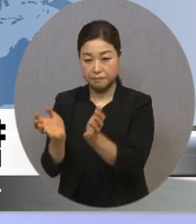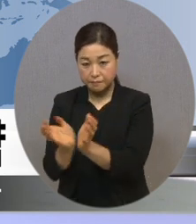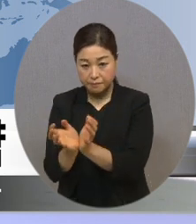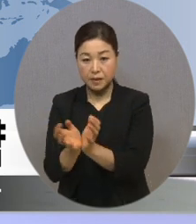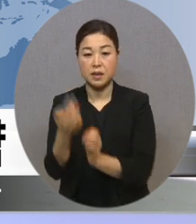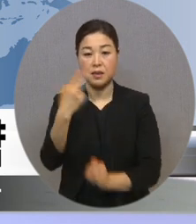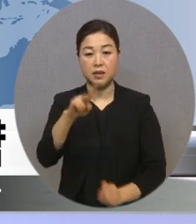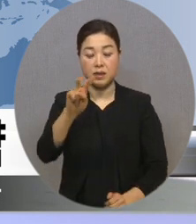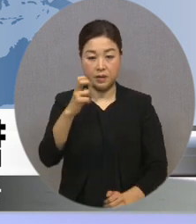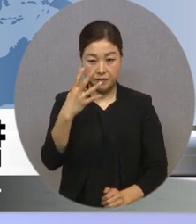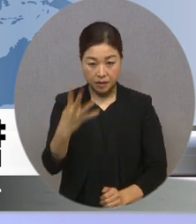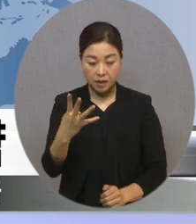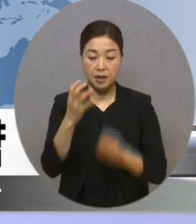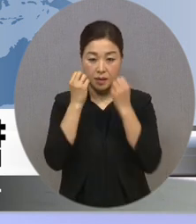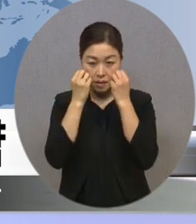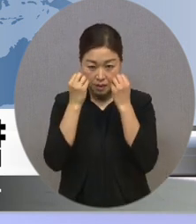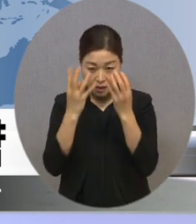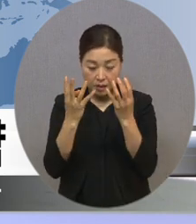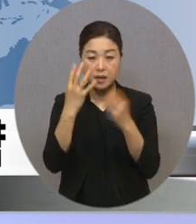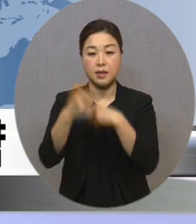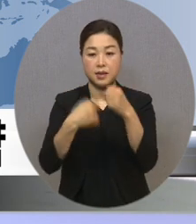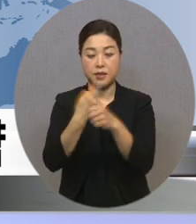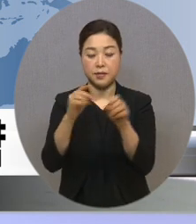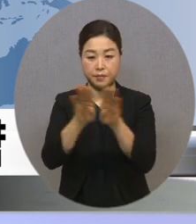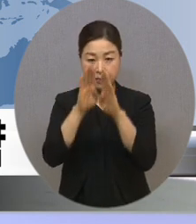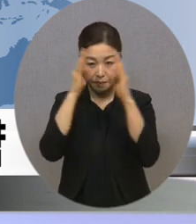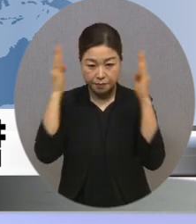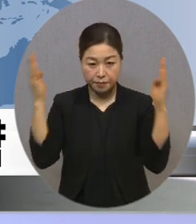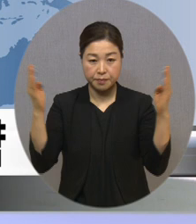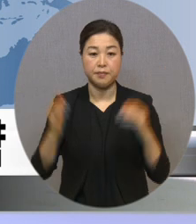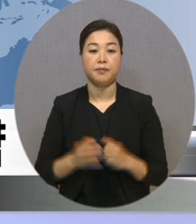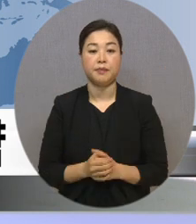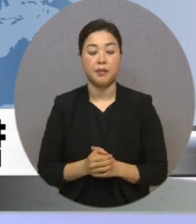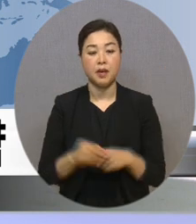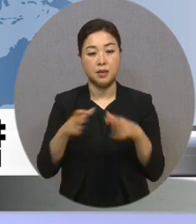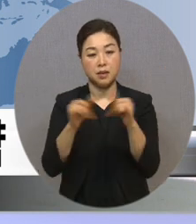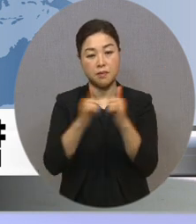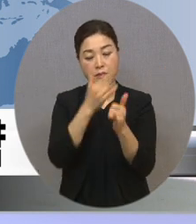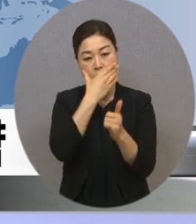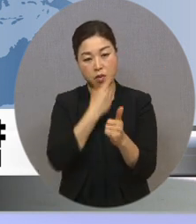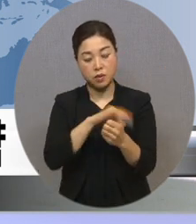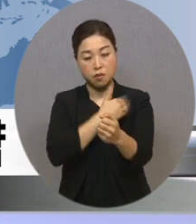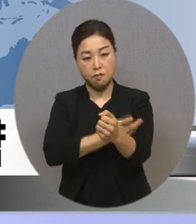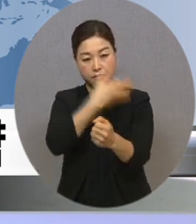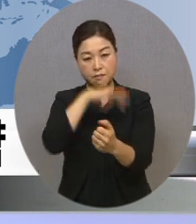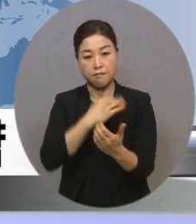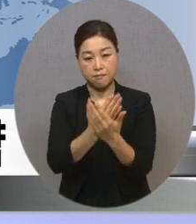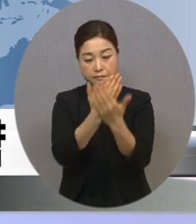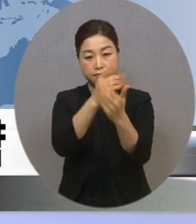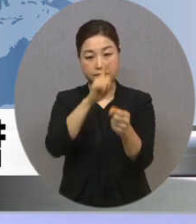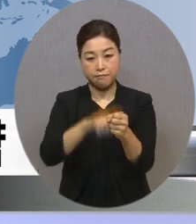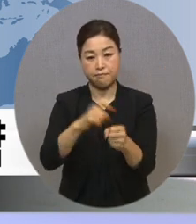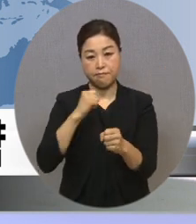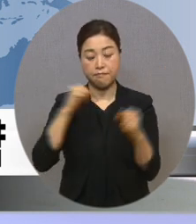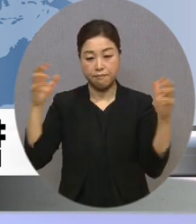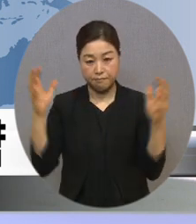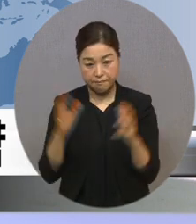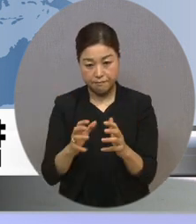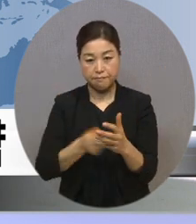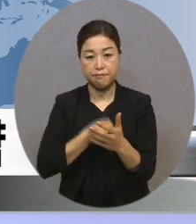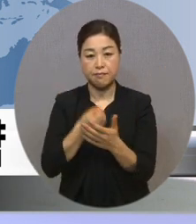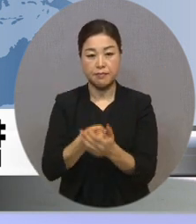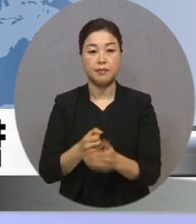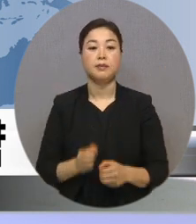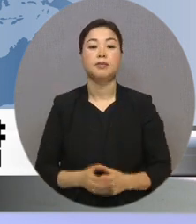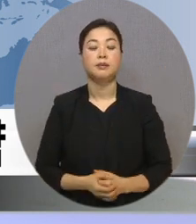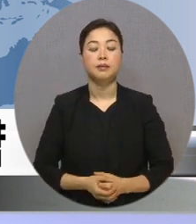알리는 신년 인사회를 가졌습니다. 장애인 복지와 권익 향상을 위해 화합하고 힘을 모을 것을